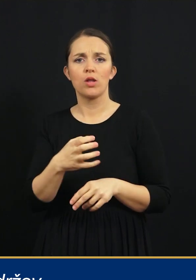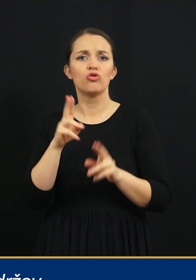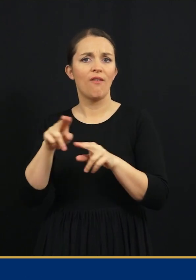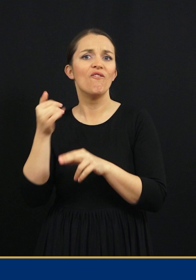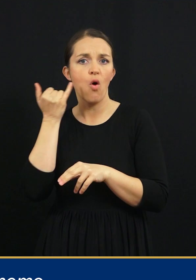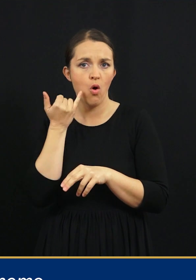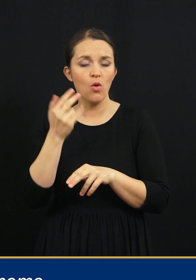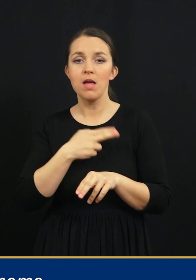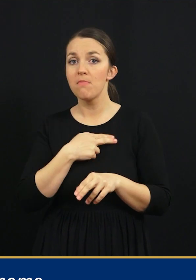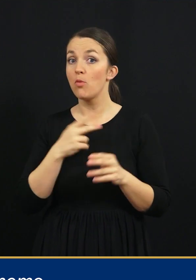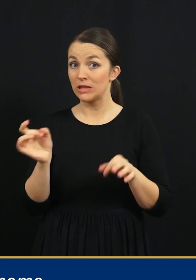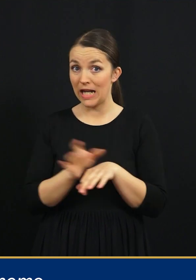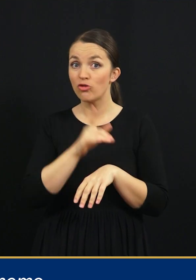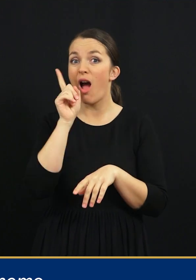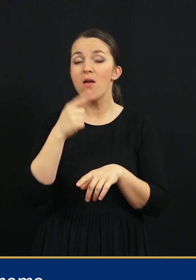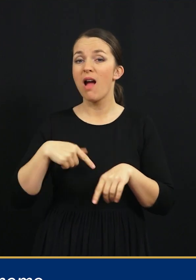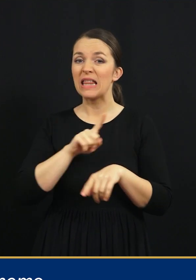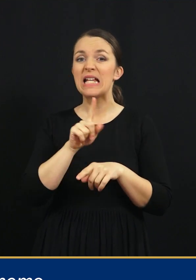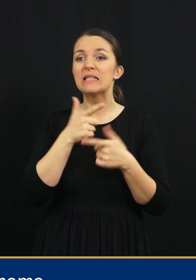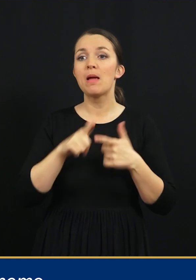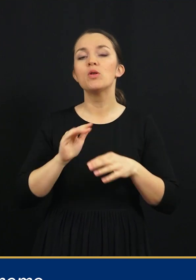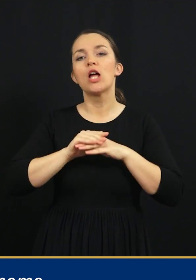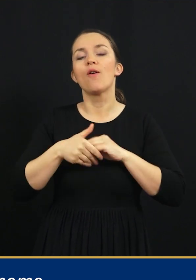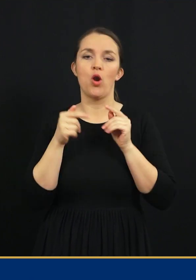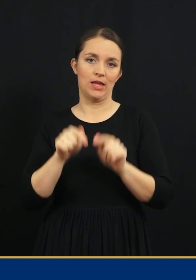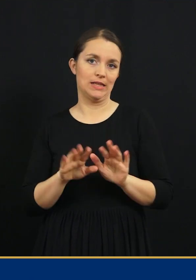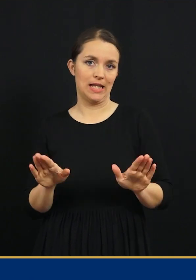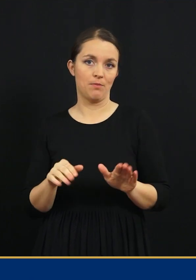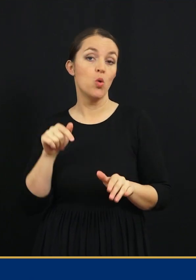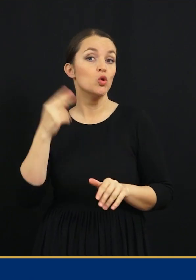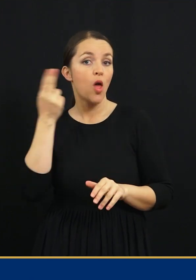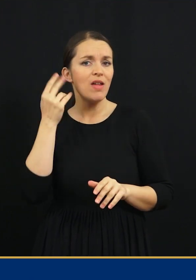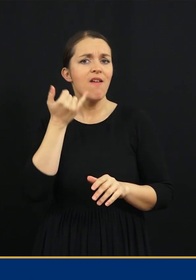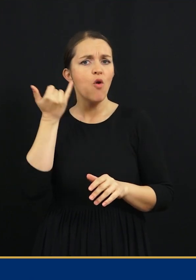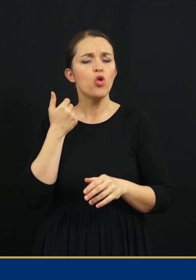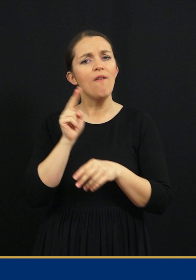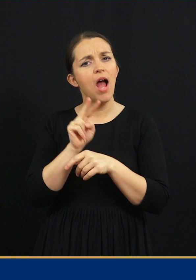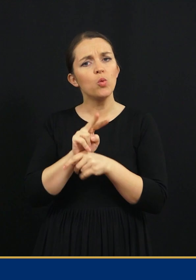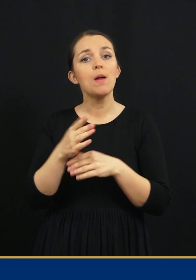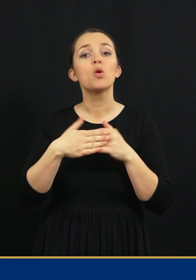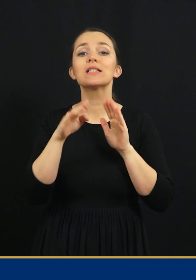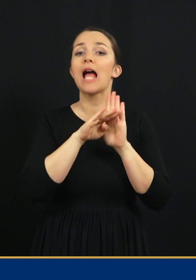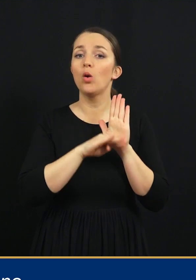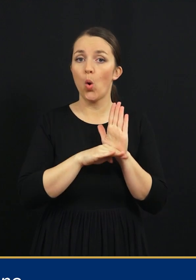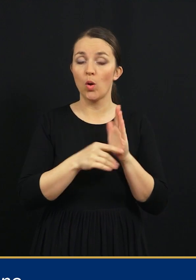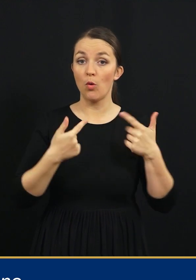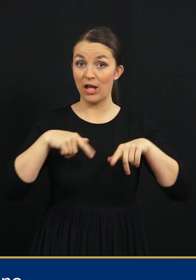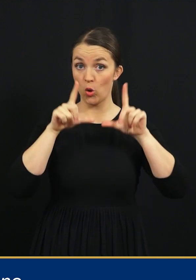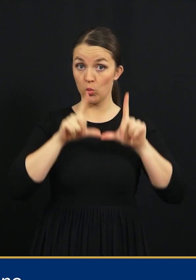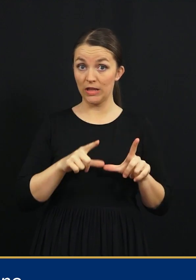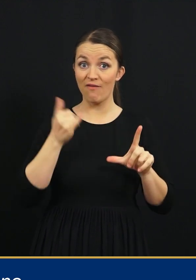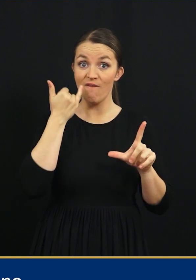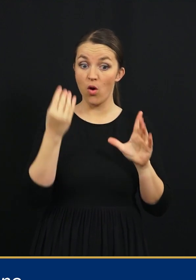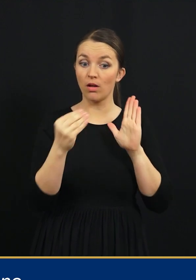vodo. Imamo srečo, vendar se ne smemo zadovoljiti s tem. V Sloveniji vodo varujemo z zakonom. V naši ustavi je